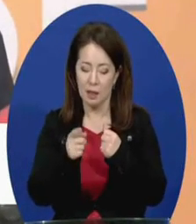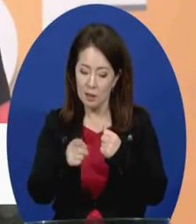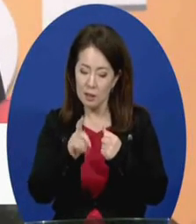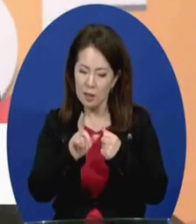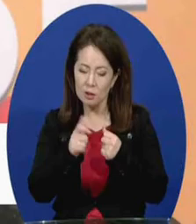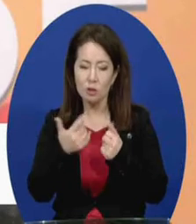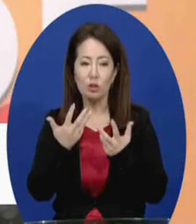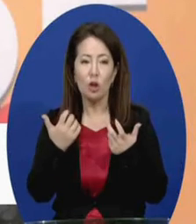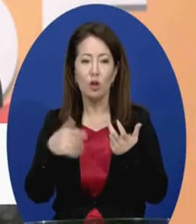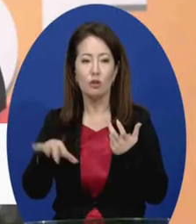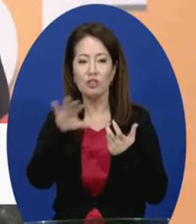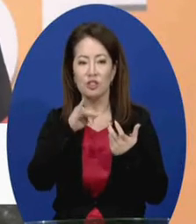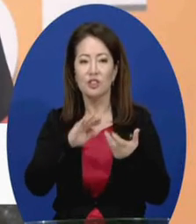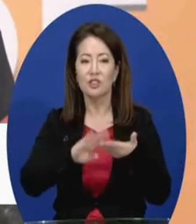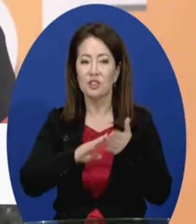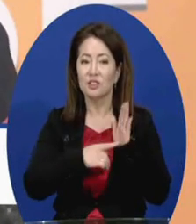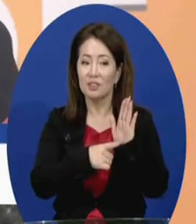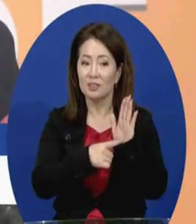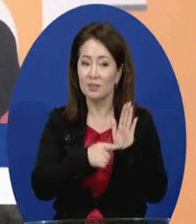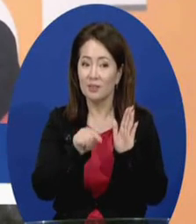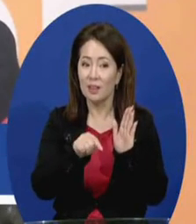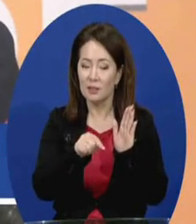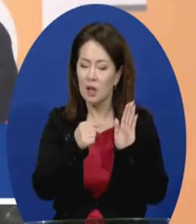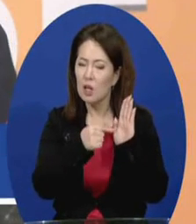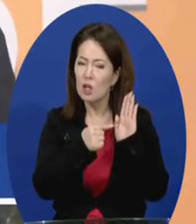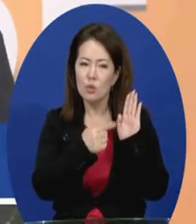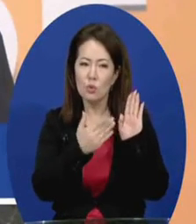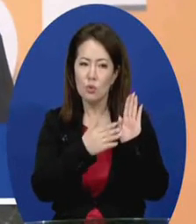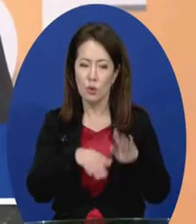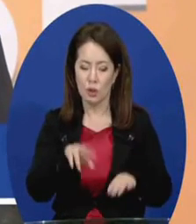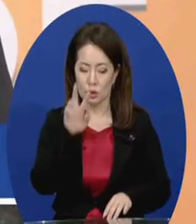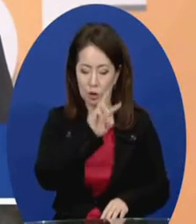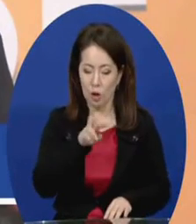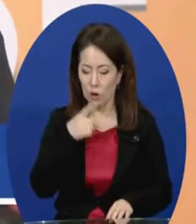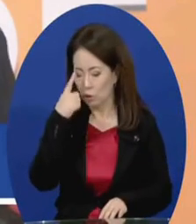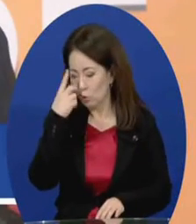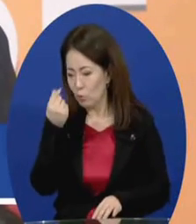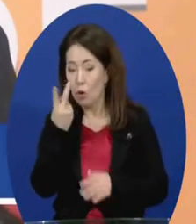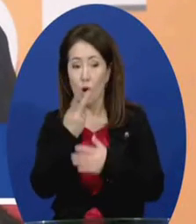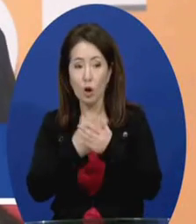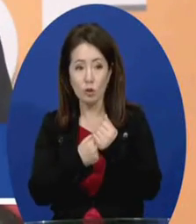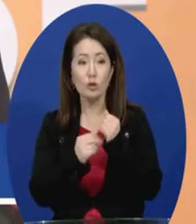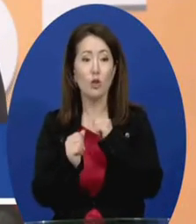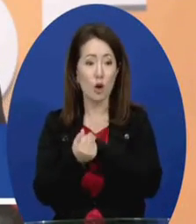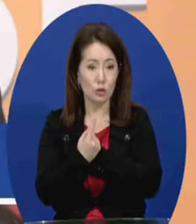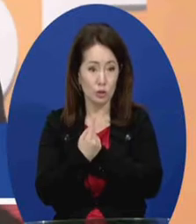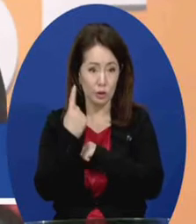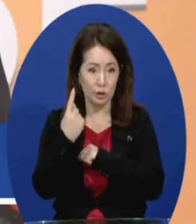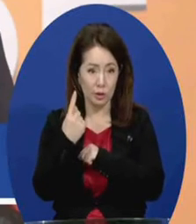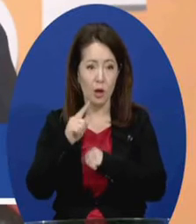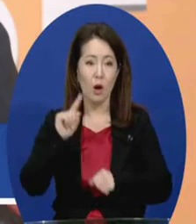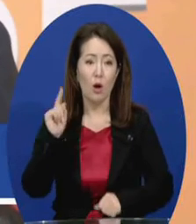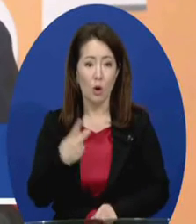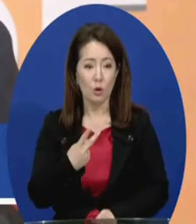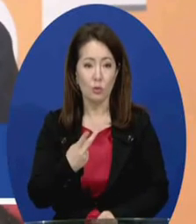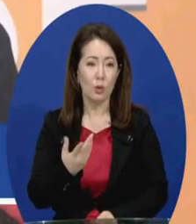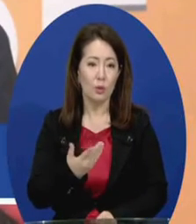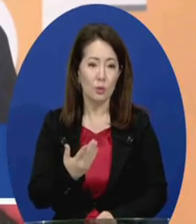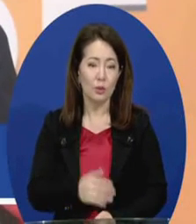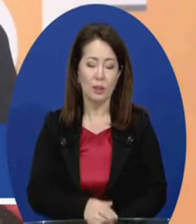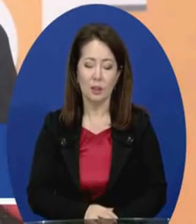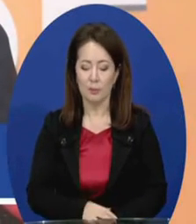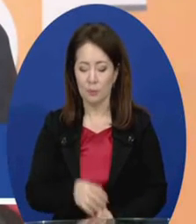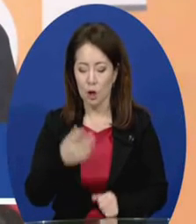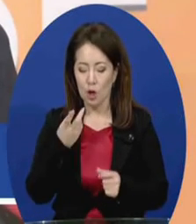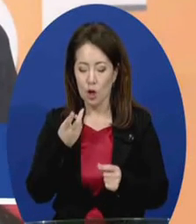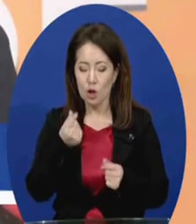нийтэд гаргаж байна. За энэ нэг утгаараа бол ам доллар төгрөг хоссон гэдгээр онцлогтой. Дээрээс нь одоо ер нь